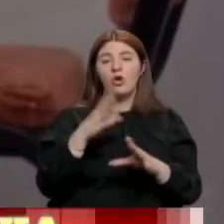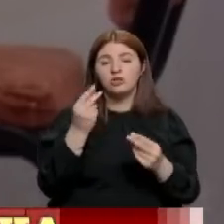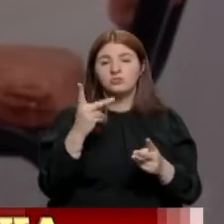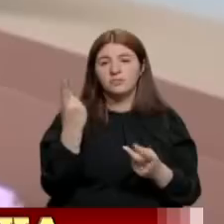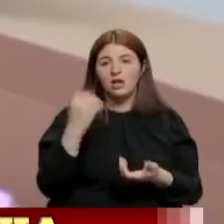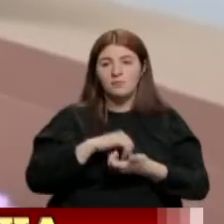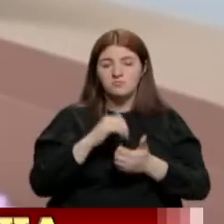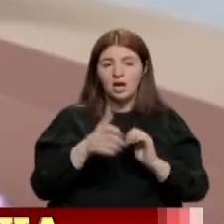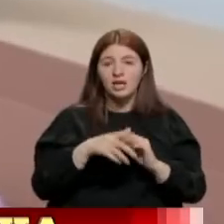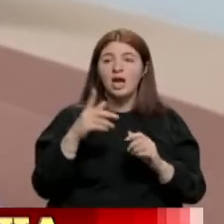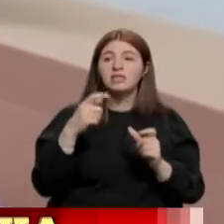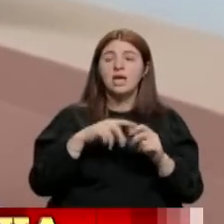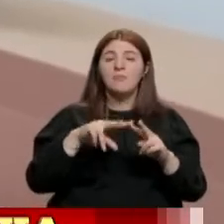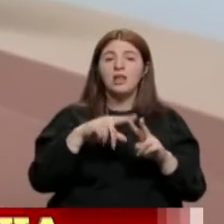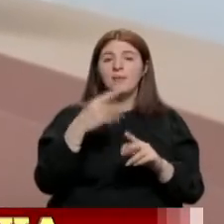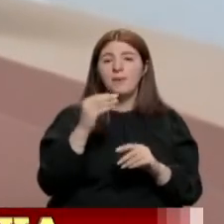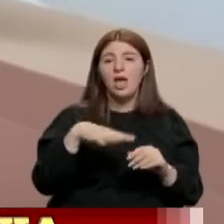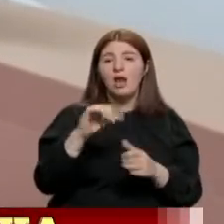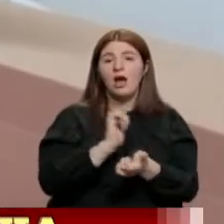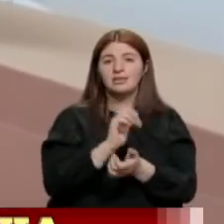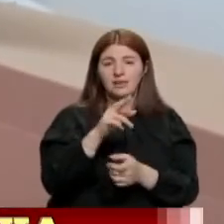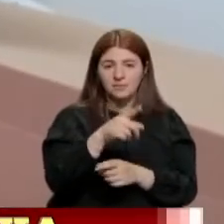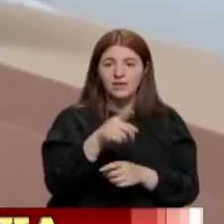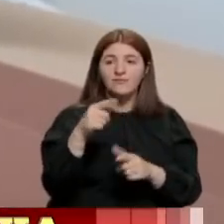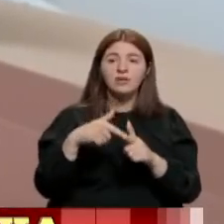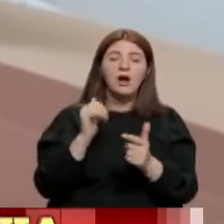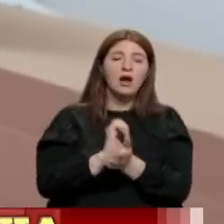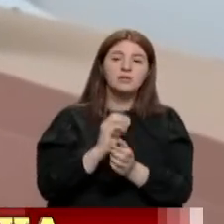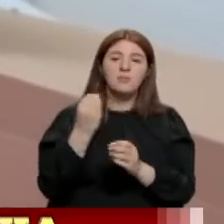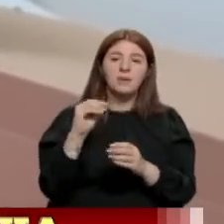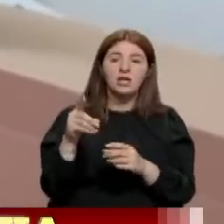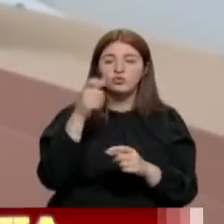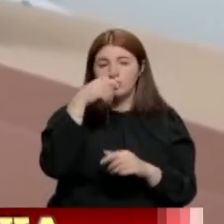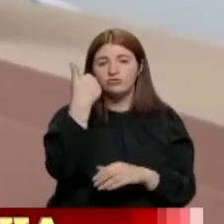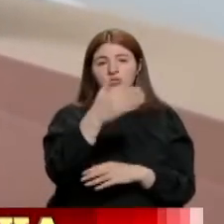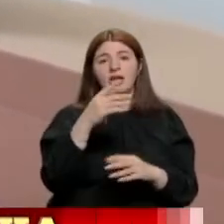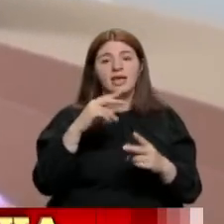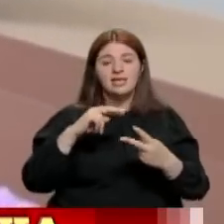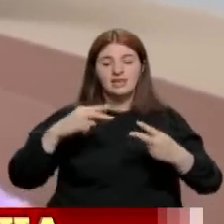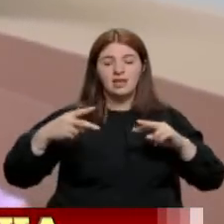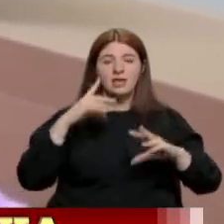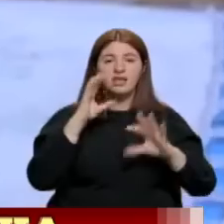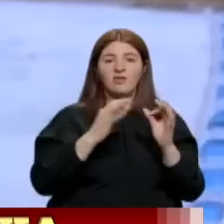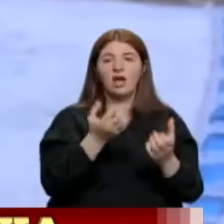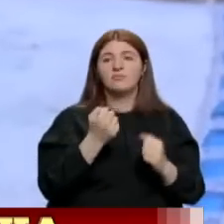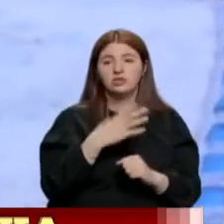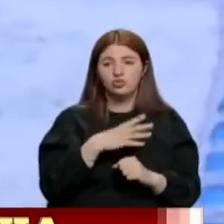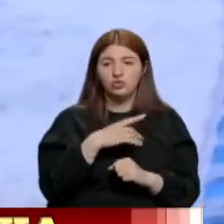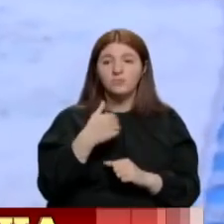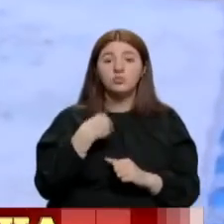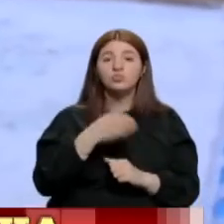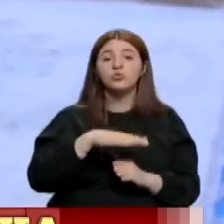bir kampanya. SMA'lı her bebeğin ailesi gibi Fatma'nın ailesi de bebeklerinin yurt dışındaki gen tedavisini almasını istiyor.